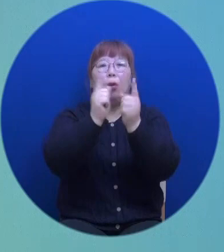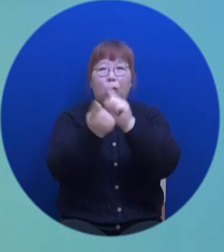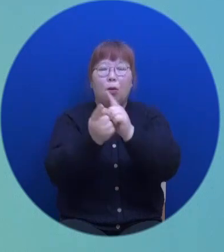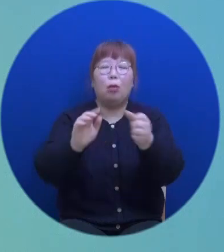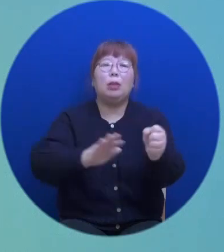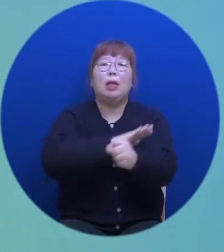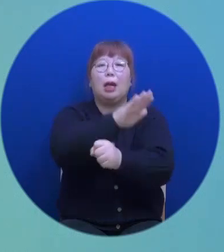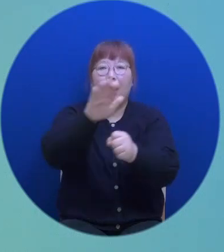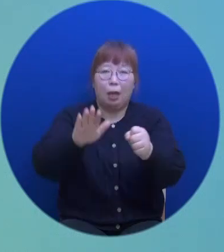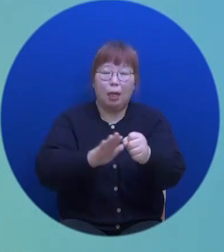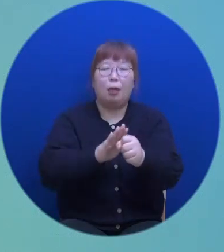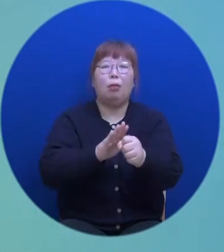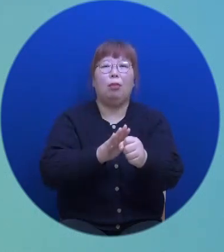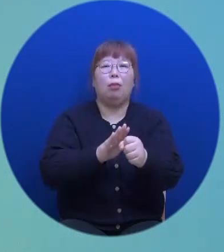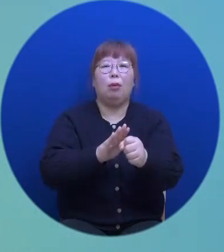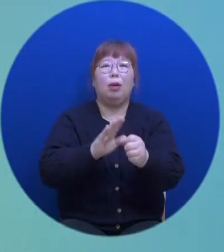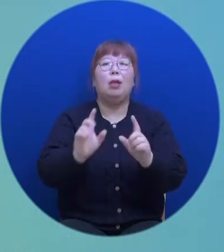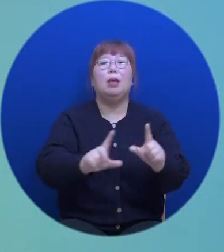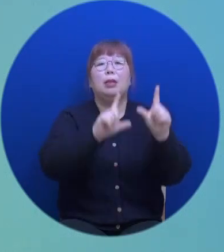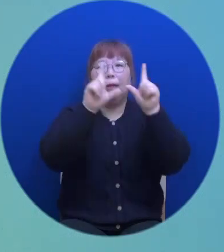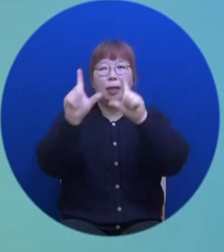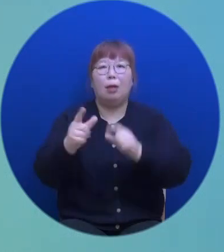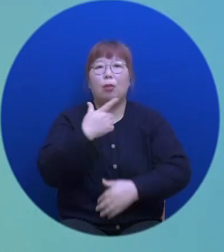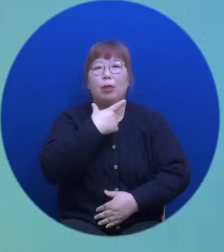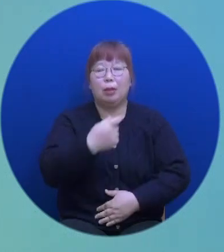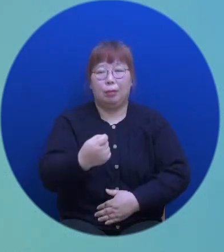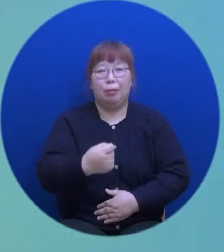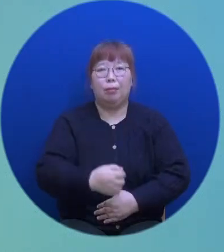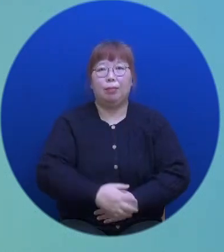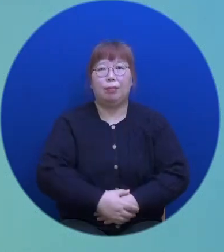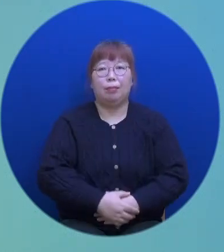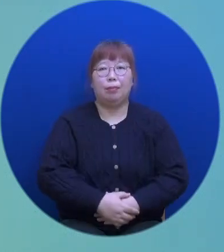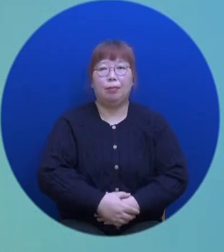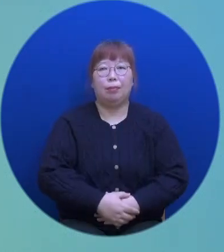사랑하며 그렇게 살고 싶으신 거예요.